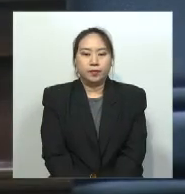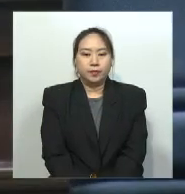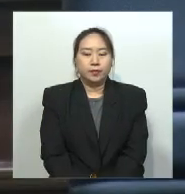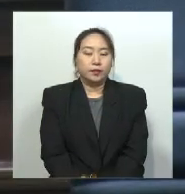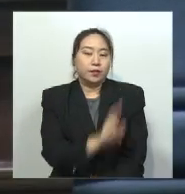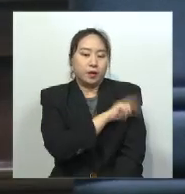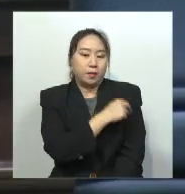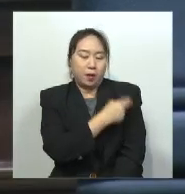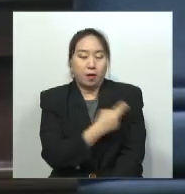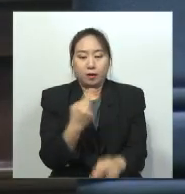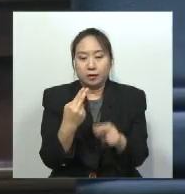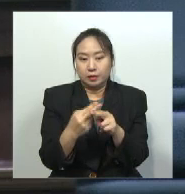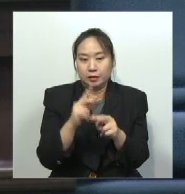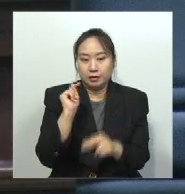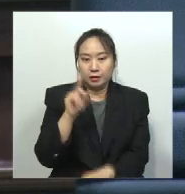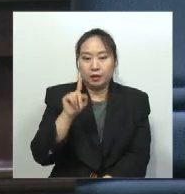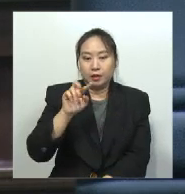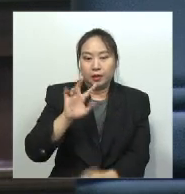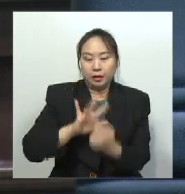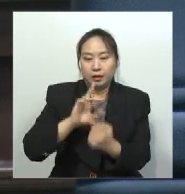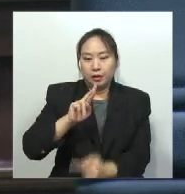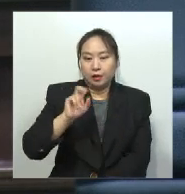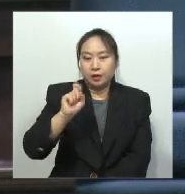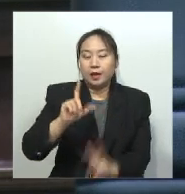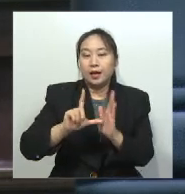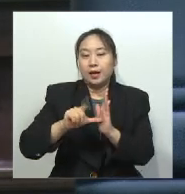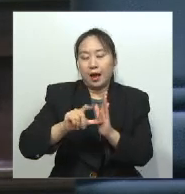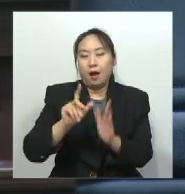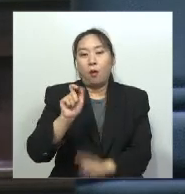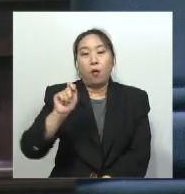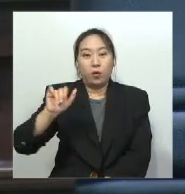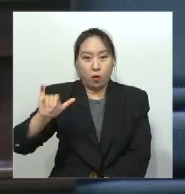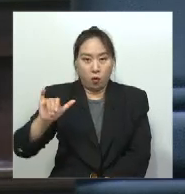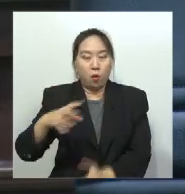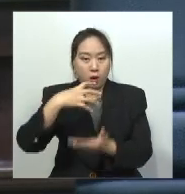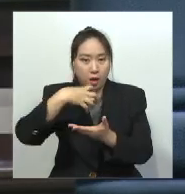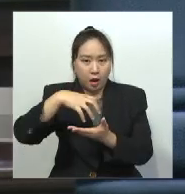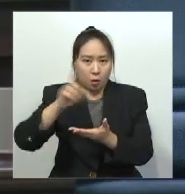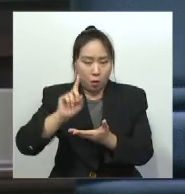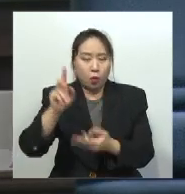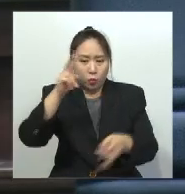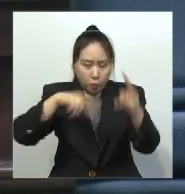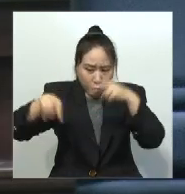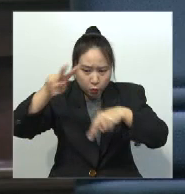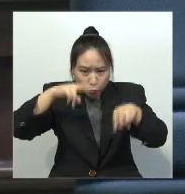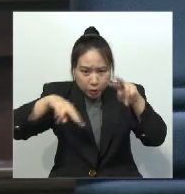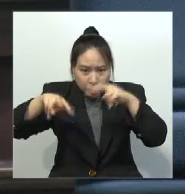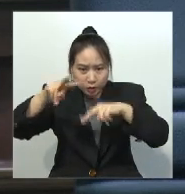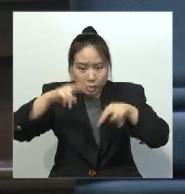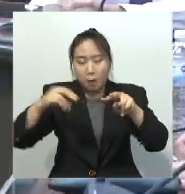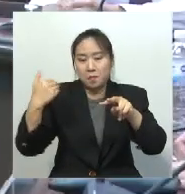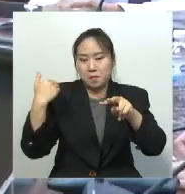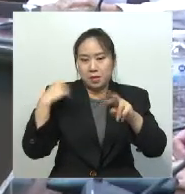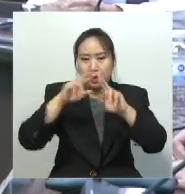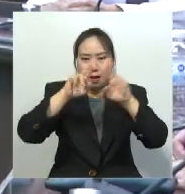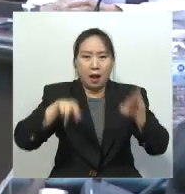นายแพทย์ทะเรศกฤษณัยระวิวงศ์เลขาธิการคณะกรรมการอาหารและยาหรืออย.ได้เปิดเผยนะคะว่าจากการตรวจสอบเบื้องต้นพบว่ามี